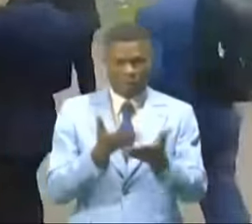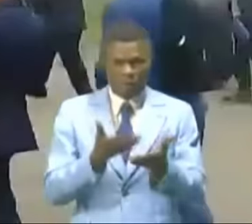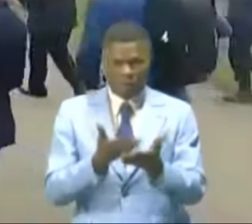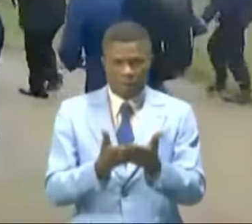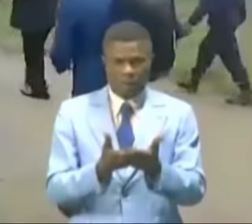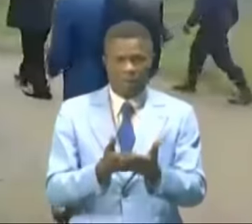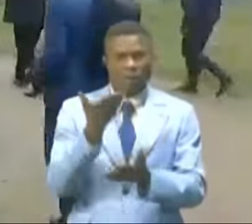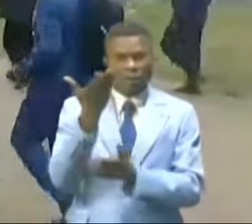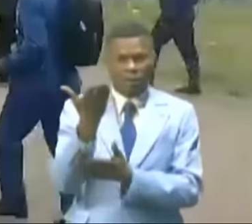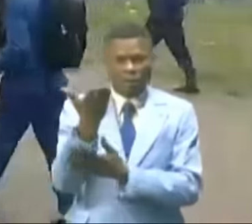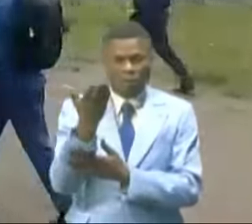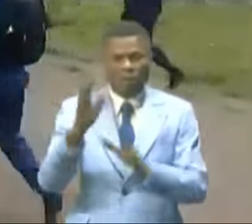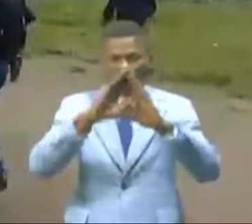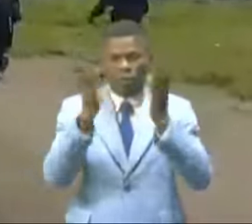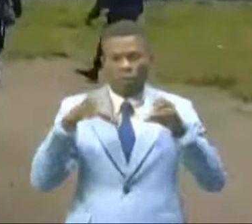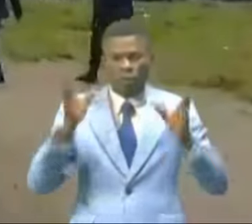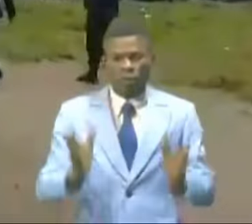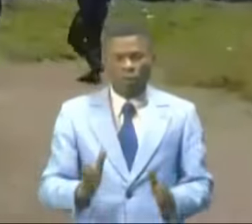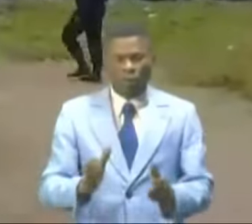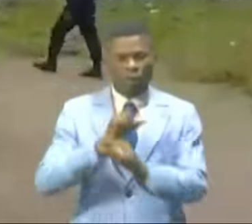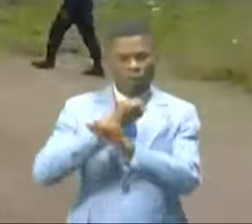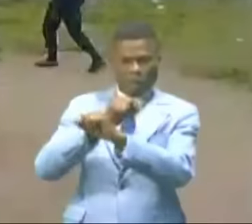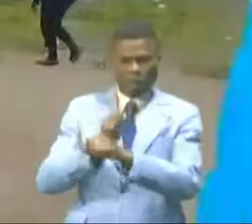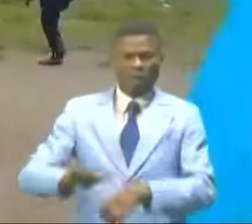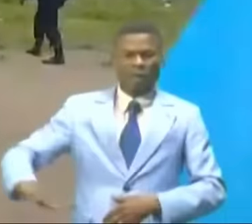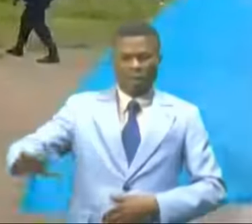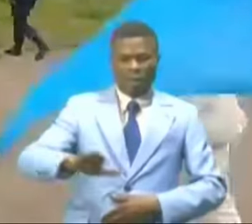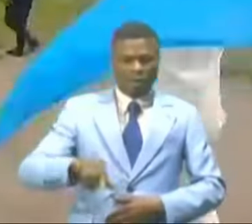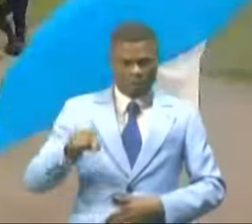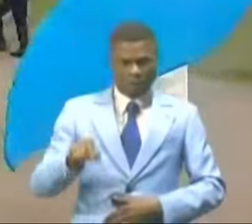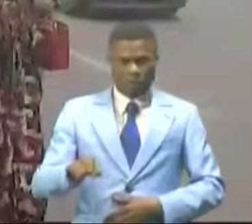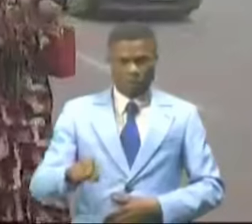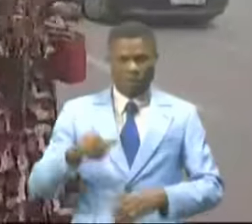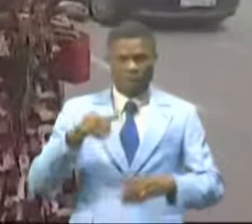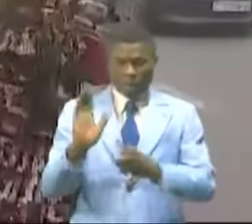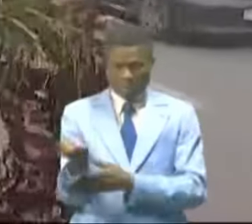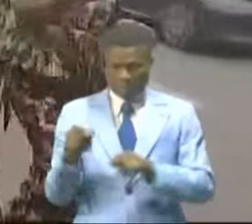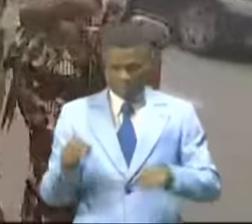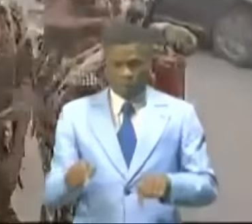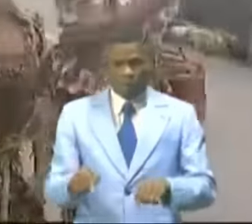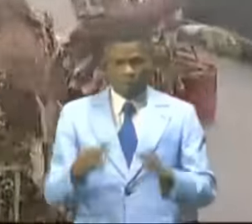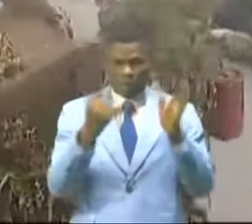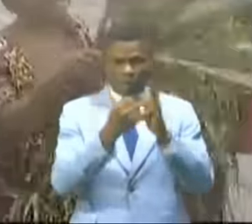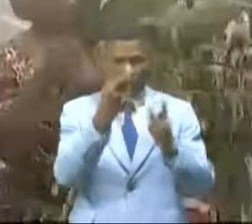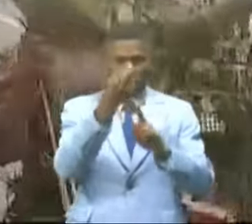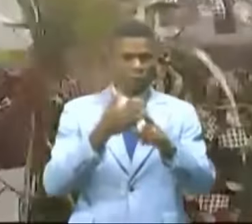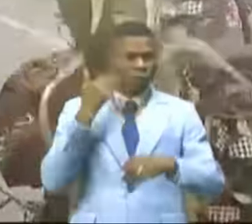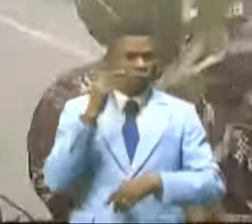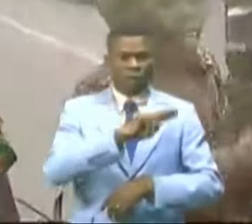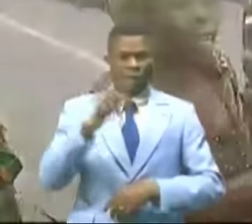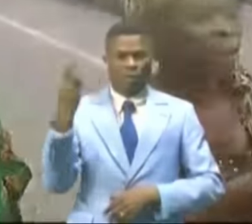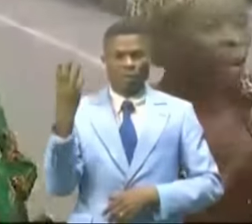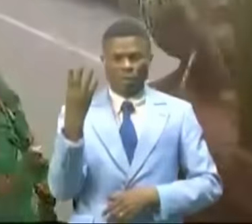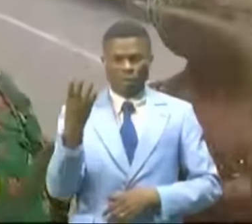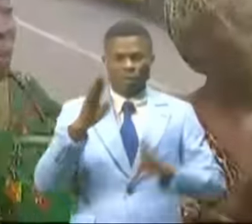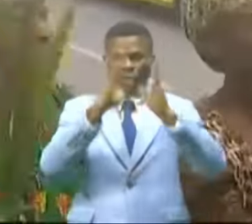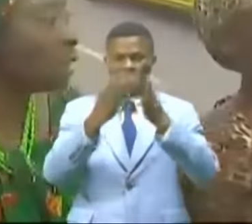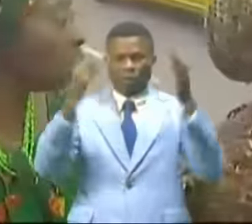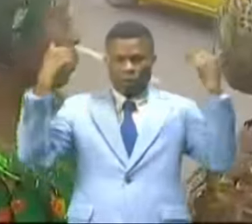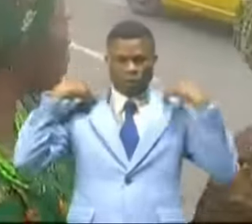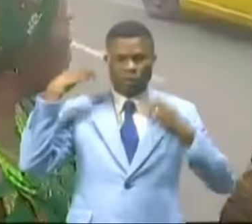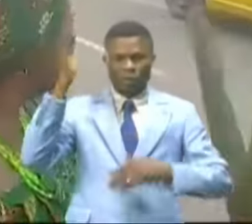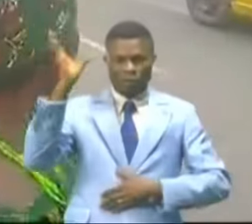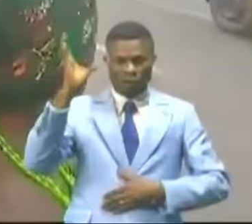en appelant les Congolais à protéger leurs terres. Tôt ce matin, du 6 juin 2024, tous les chefs